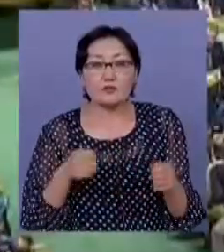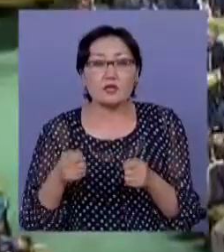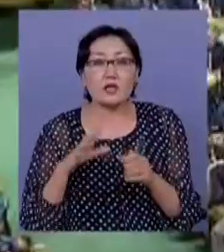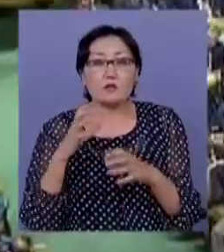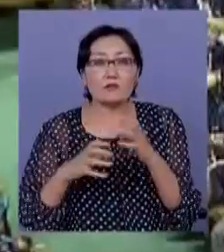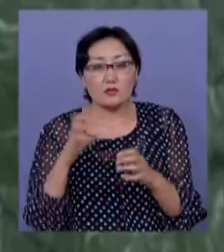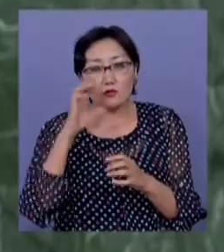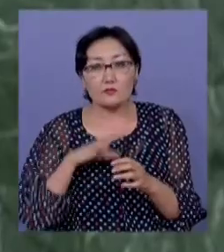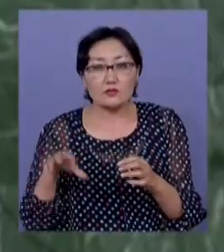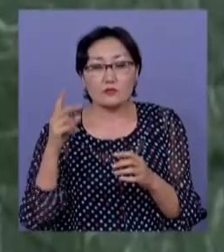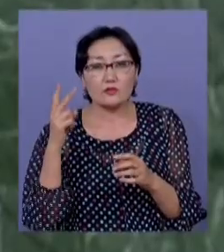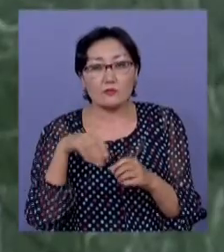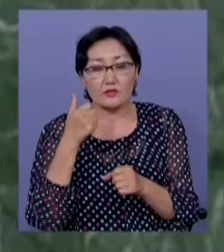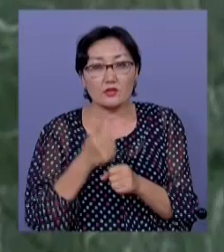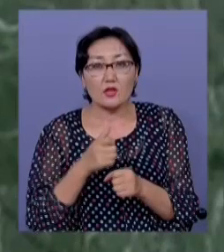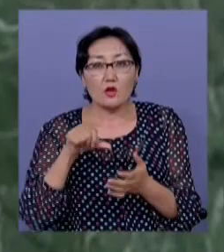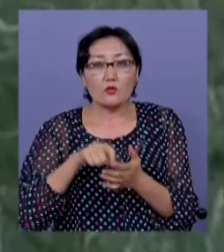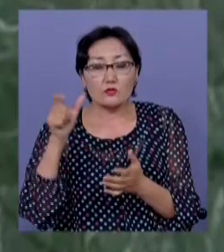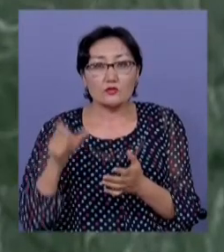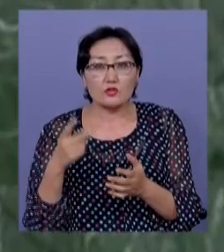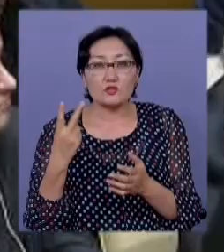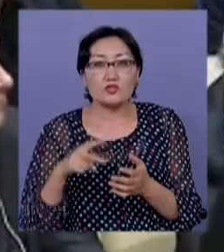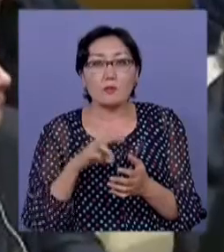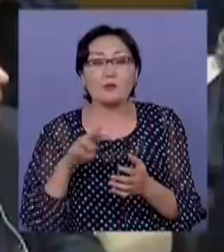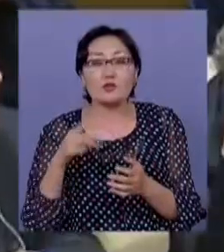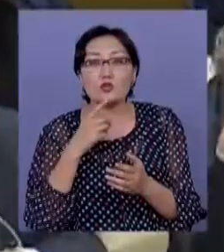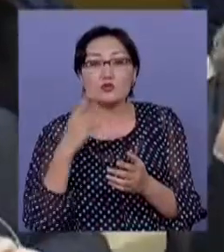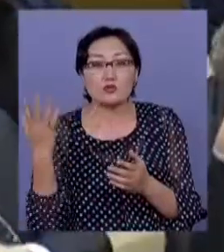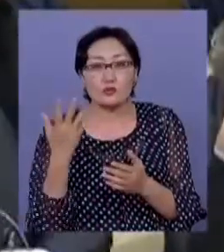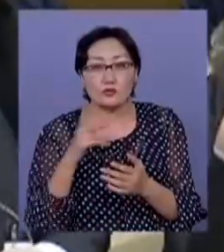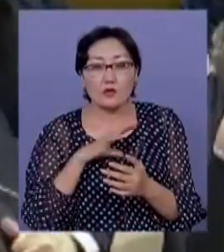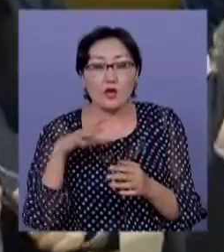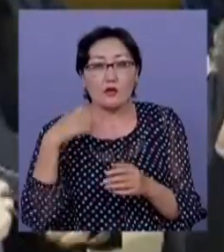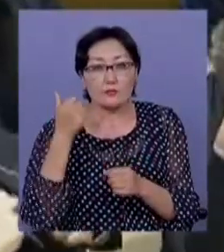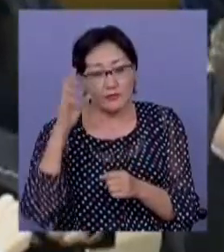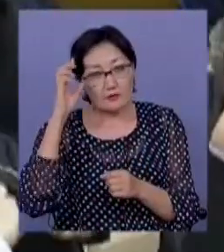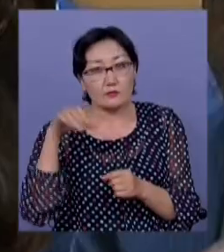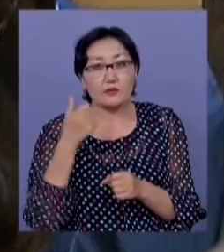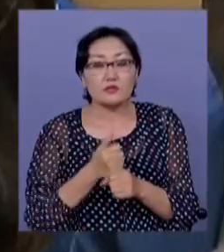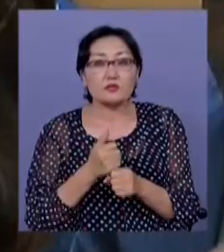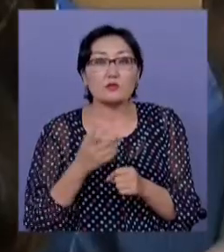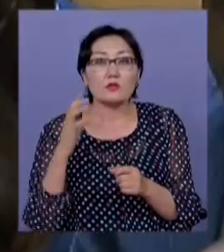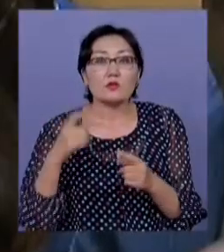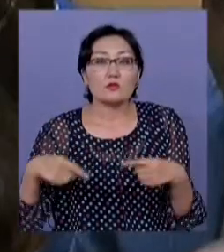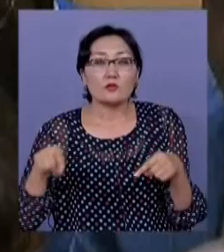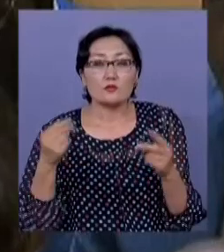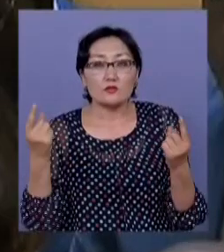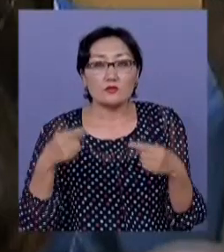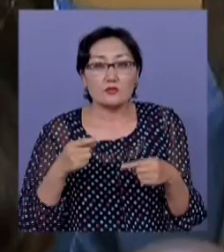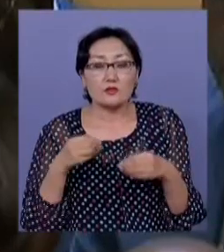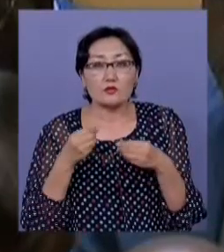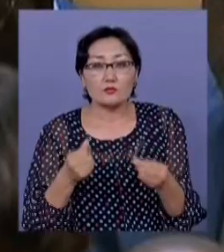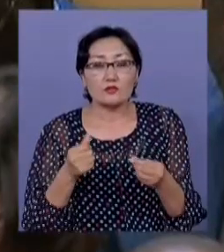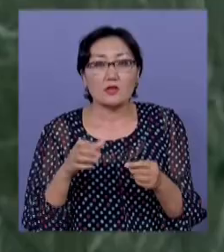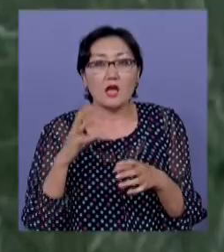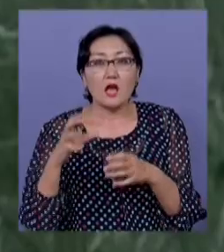әлем елдері басшылары мен өкілдерінің алдында 20 минут сөз сөйледі. Мемлекет басшысы дағдарыс пен қоршаған ортаның құлдырауына ықпалын